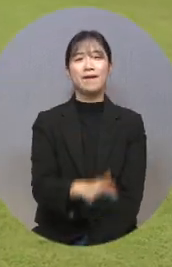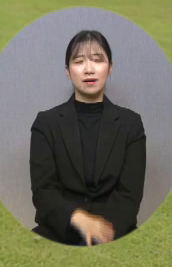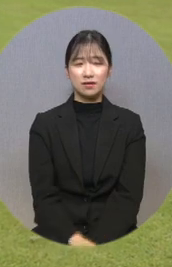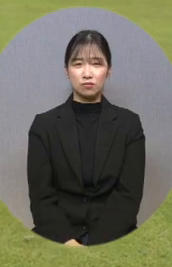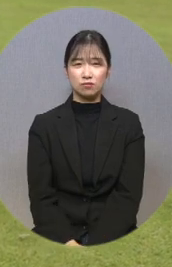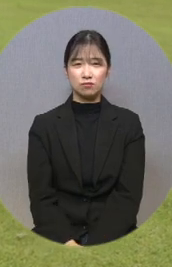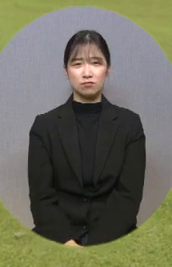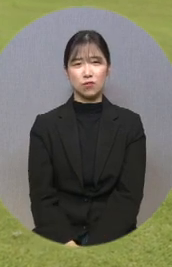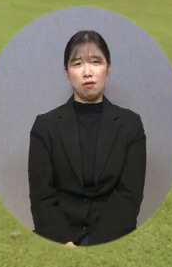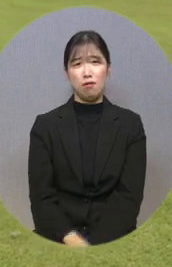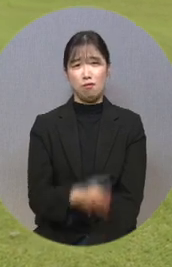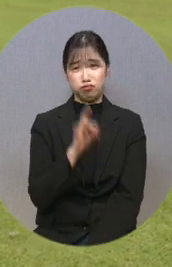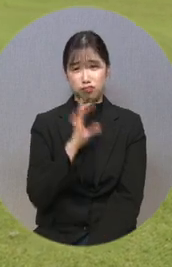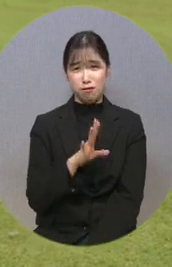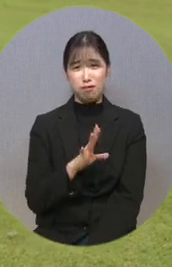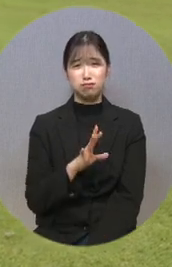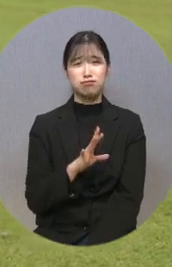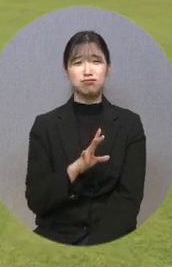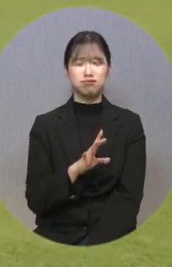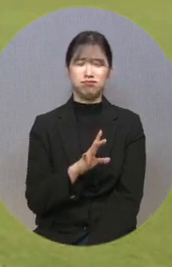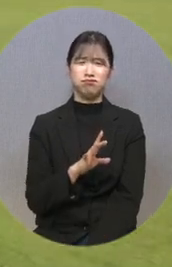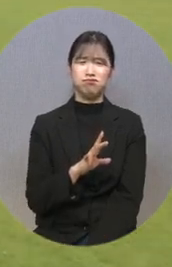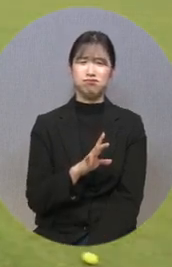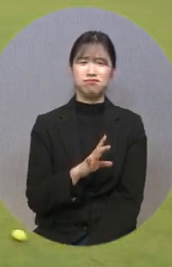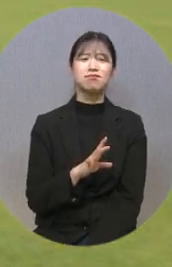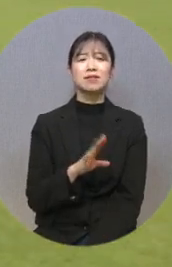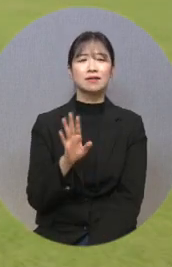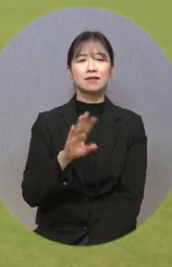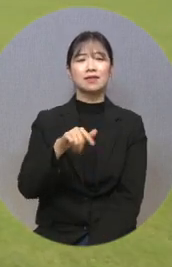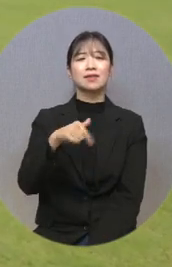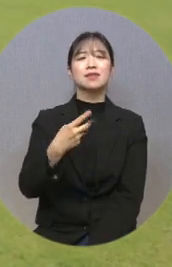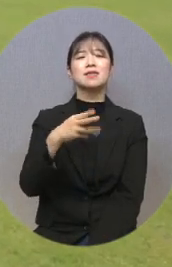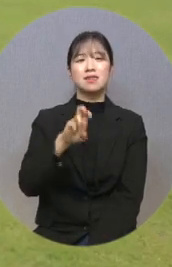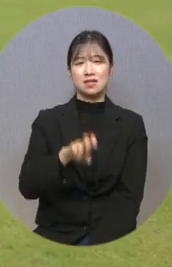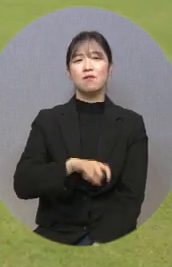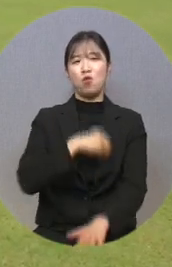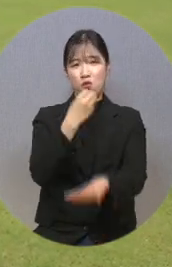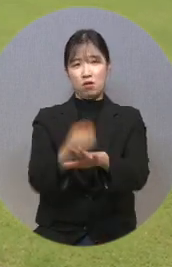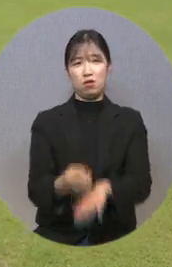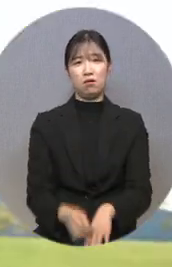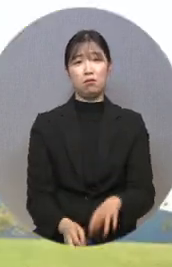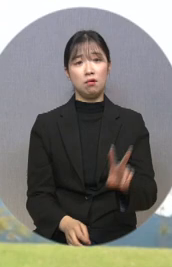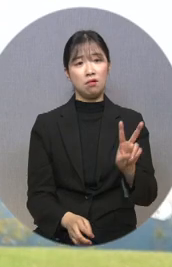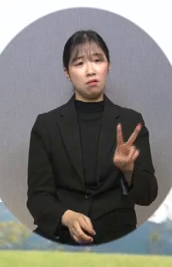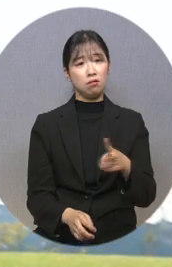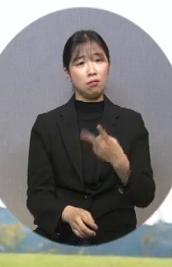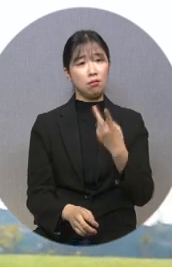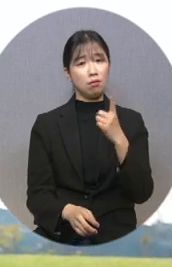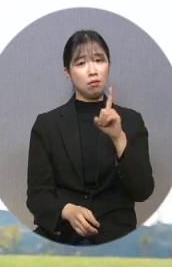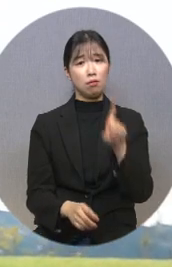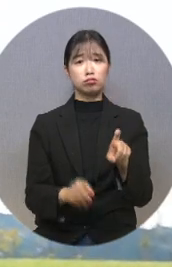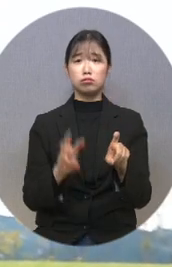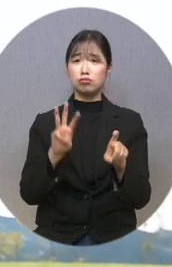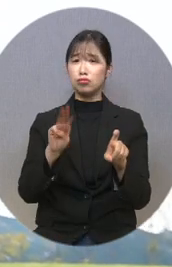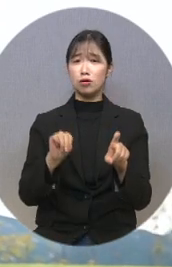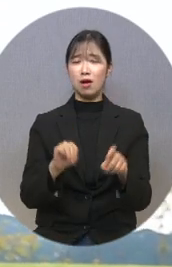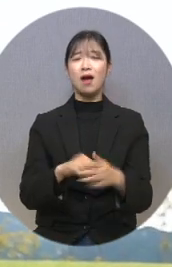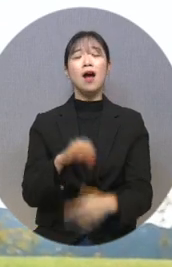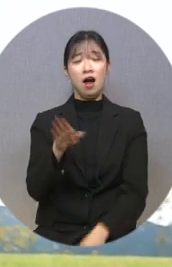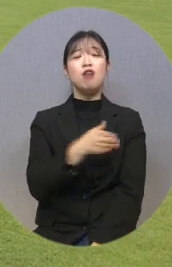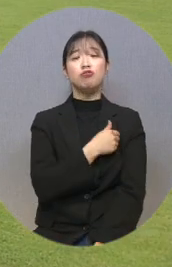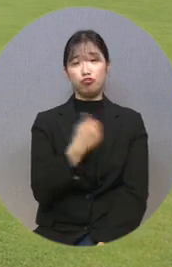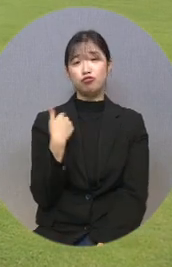양! 벙커 빠지면 안 된다 양? 안 된다 양! 그냥 그림에 올려줘라 양! 210m 양! 210이면 충분히 올리지